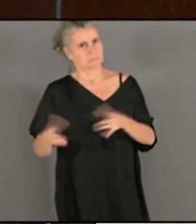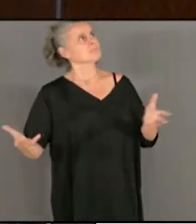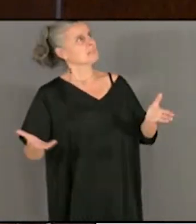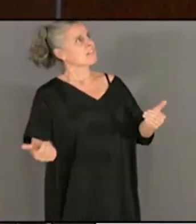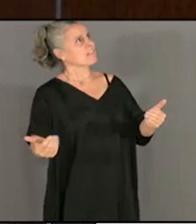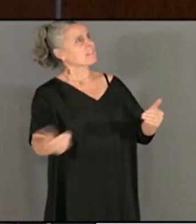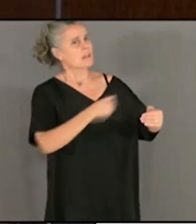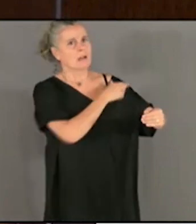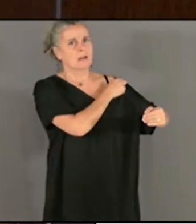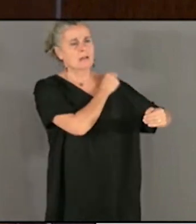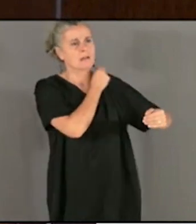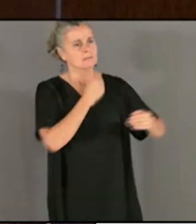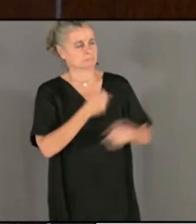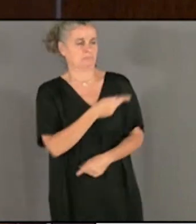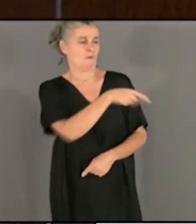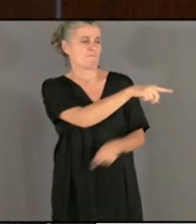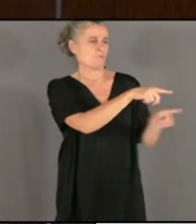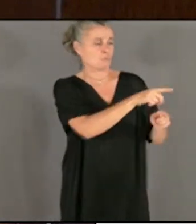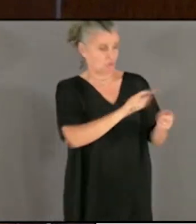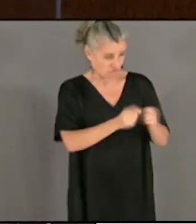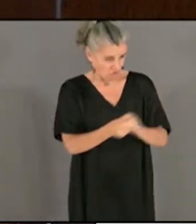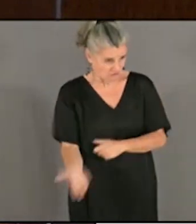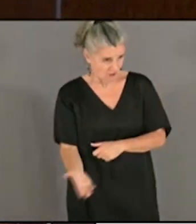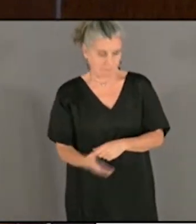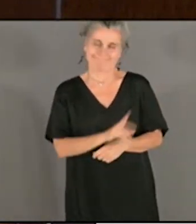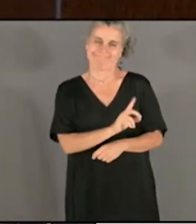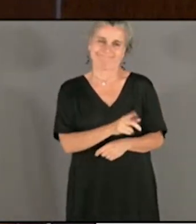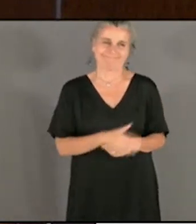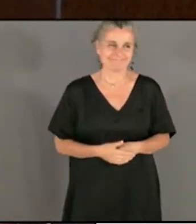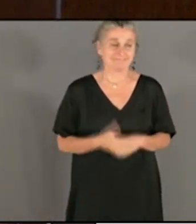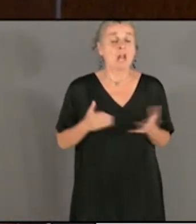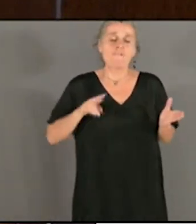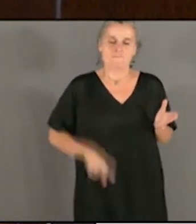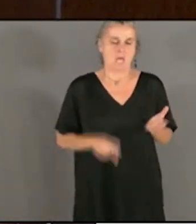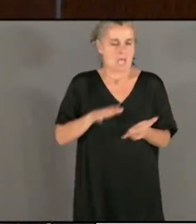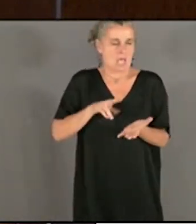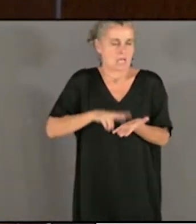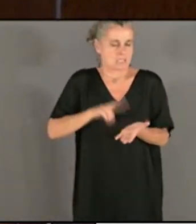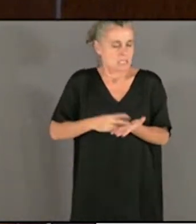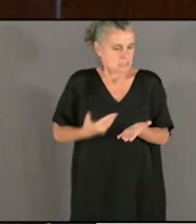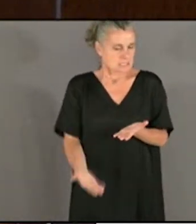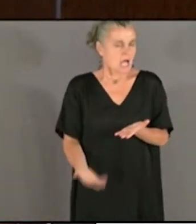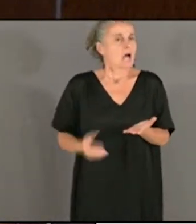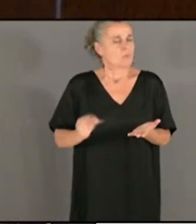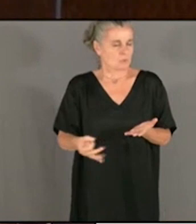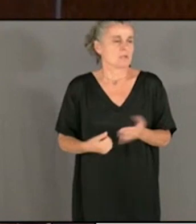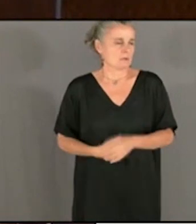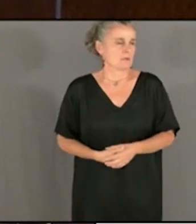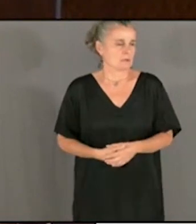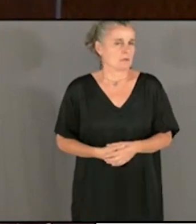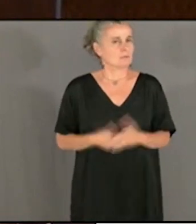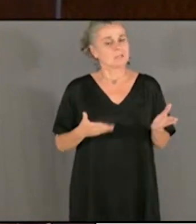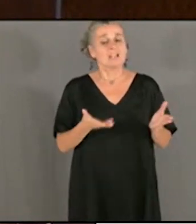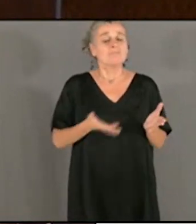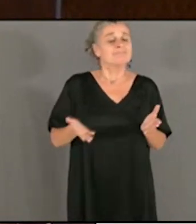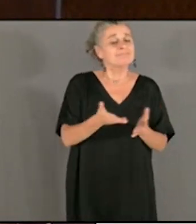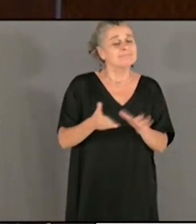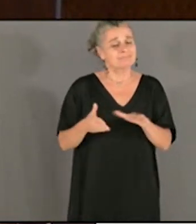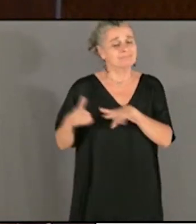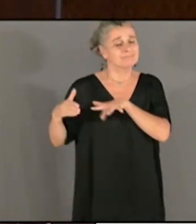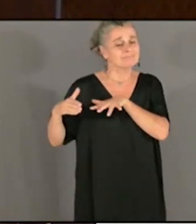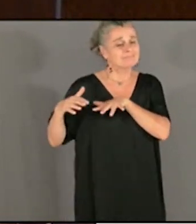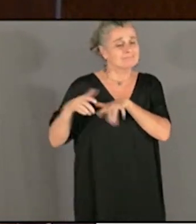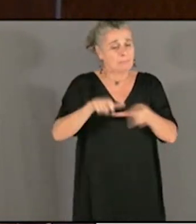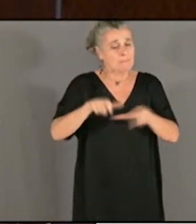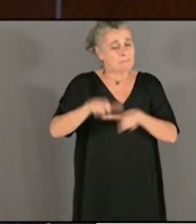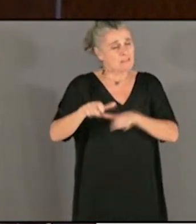elle est là, c'est que oui, il faut accueillir les réfugiés, mais les réfugiés marseillais. Quant aux pseudo-réfugiés, je rappelle que l'on obtient le statut de